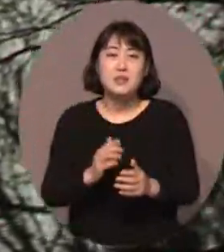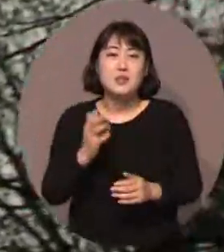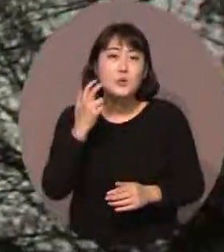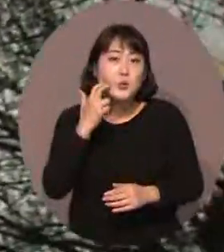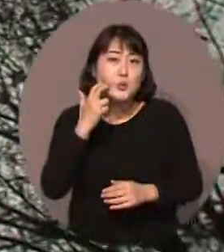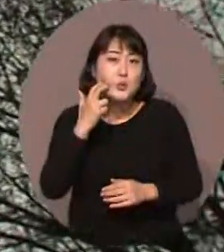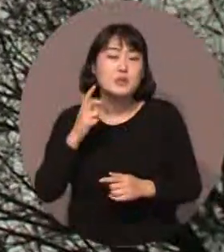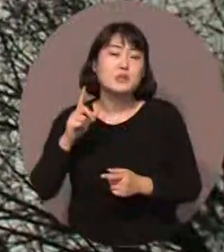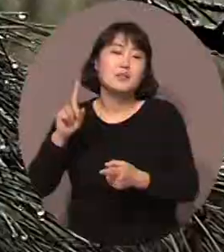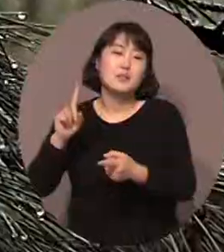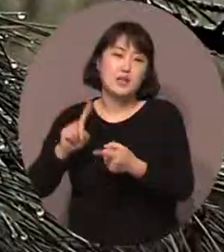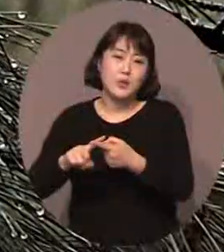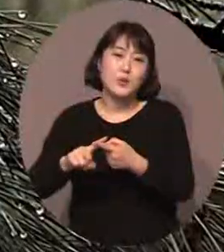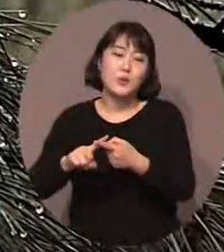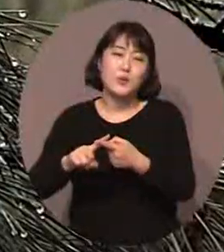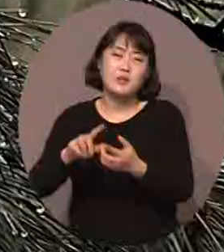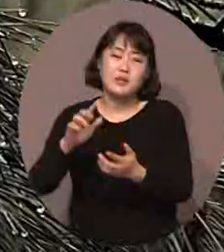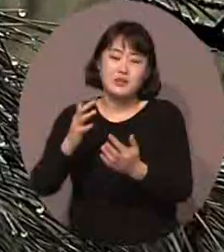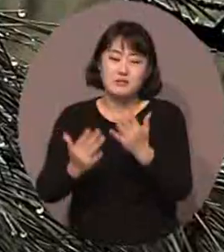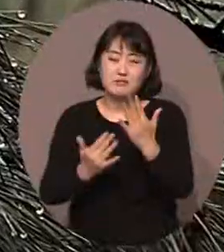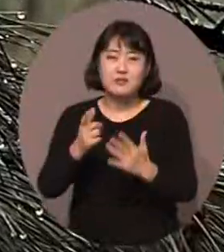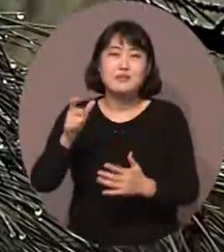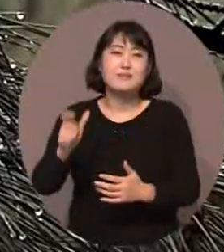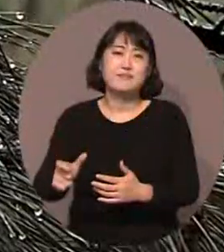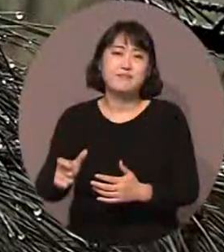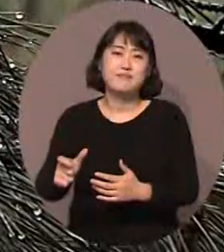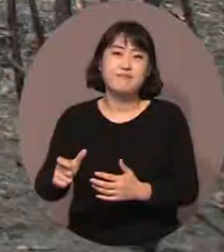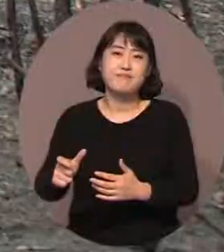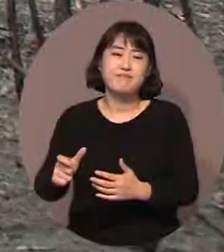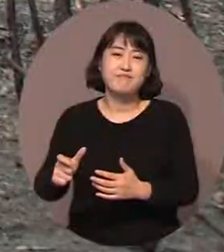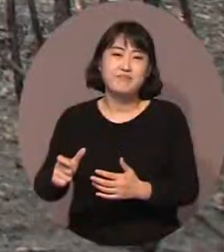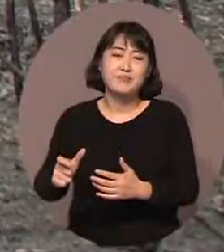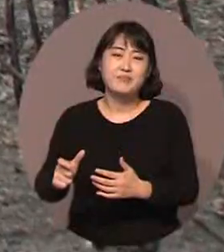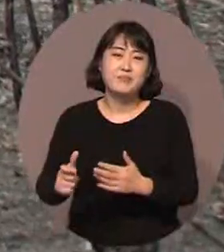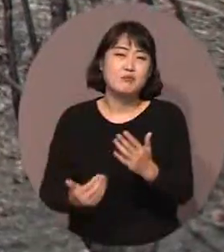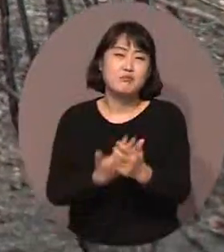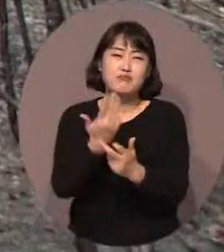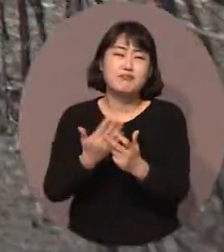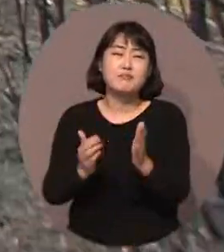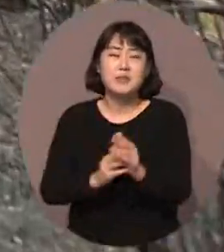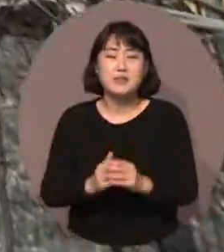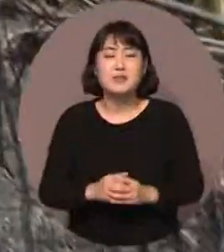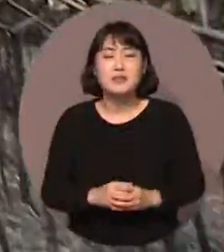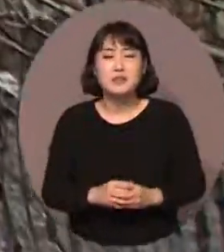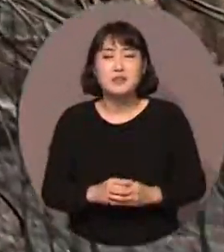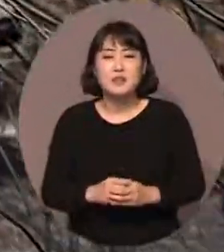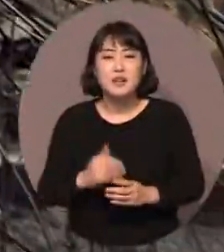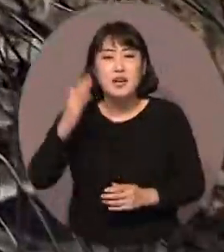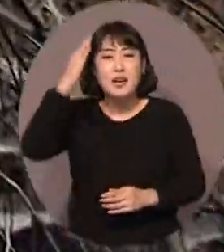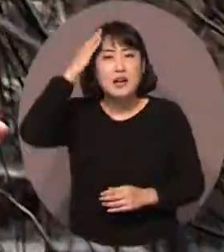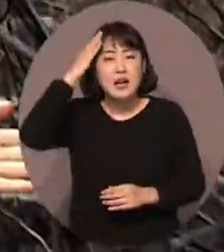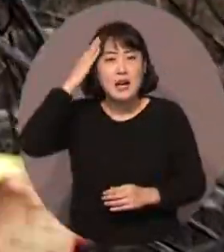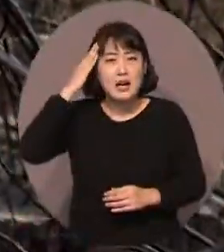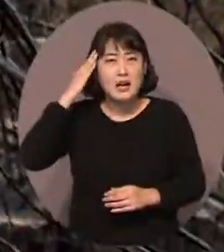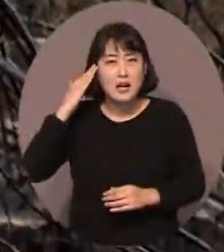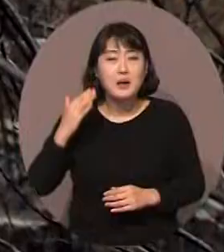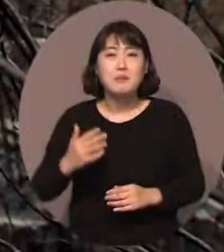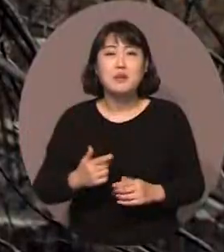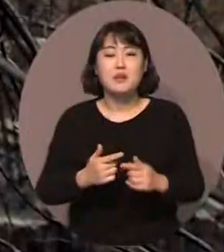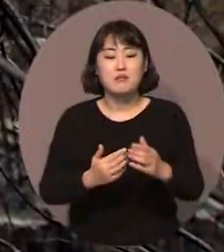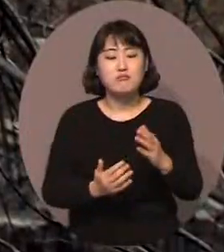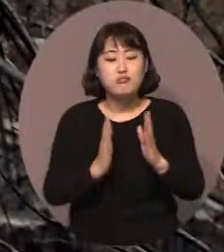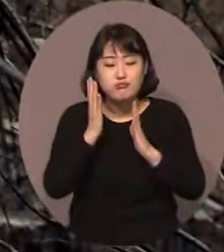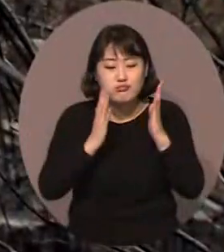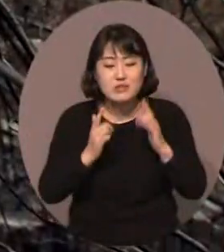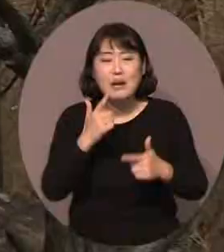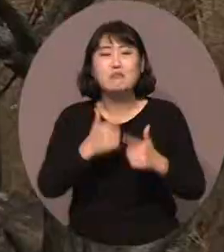그 모습 그대로 열기에 타 굳어버렸습니다. 화마가 휩쓸고 간 자리에는 온통 새까맣게 타버린 풀과 나무만이